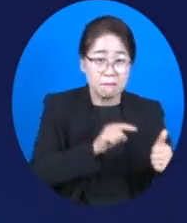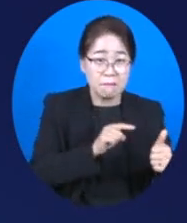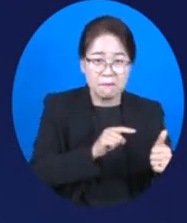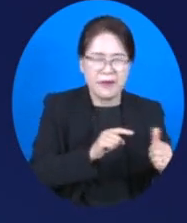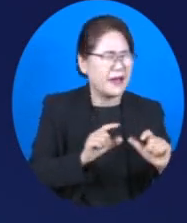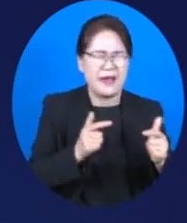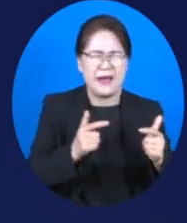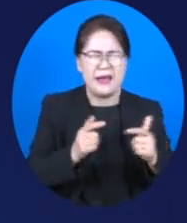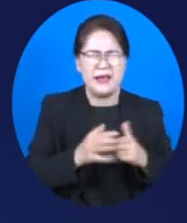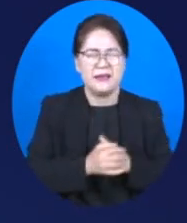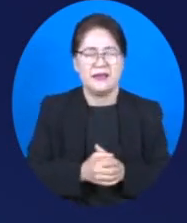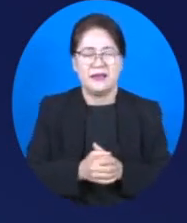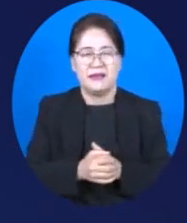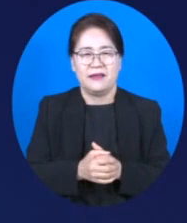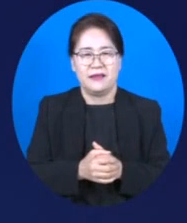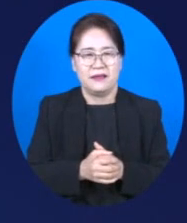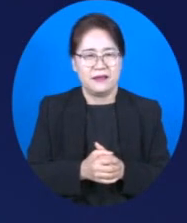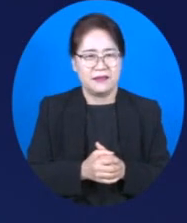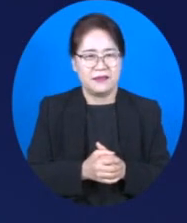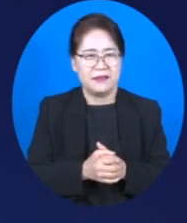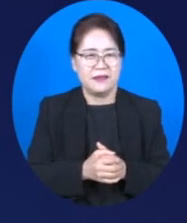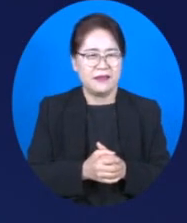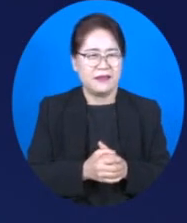않았어요. 이때 아멘하면 골치 아픈데.